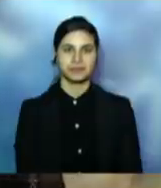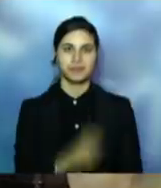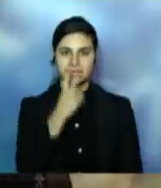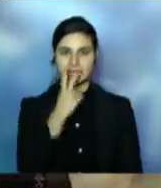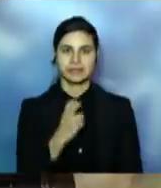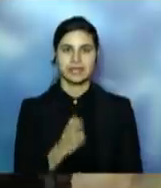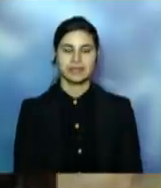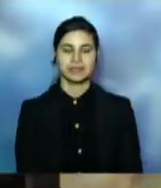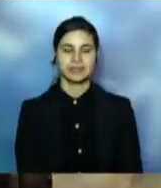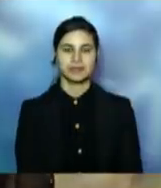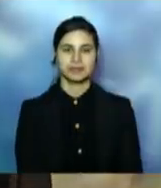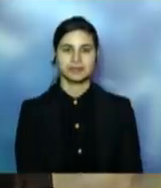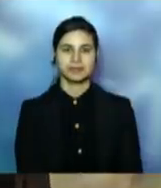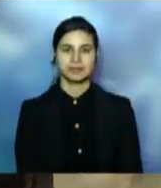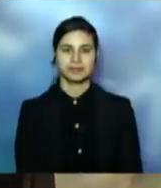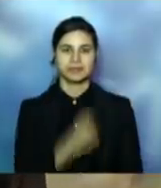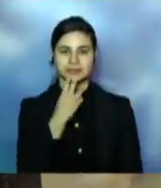ცელქი.